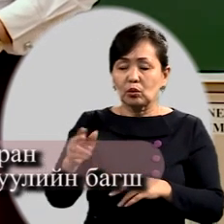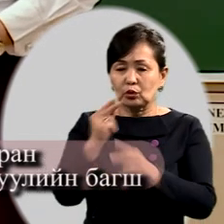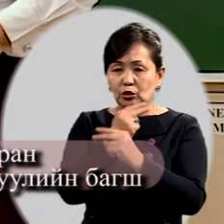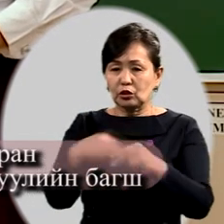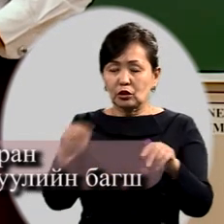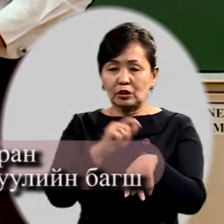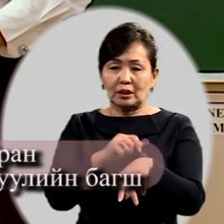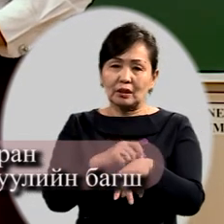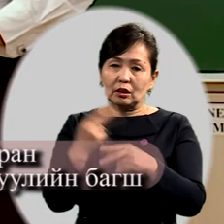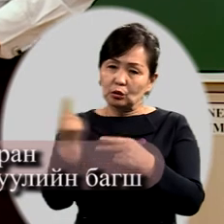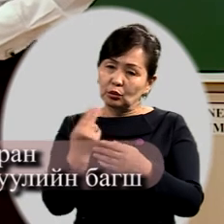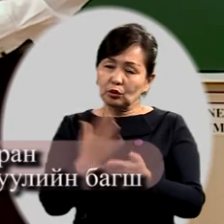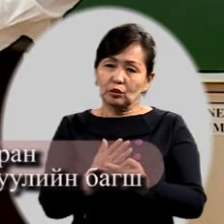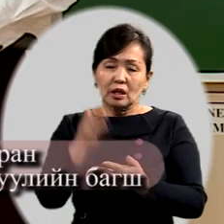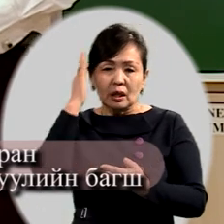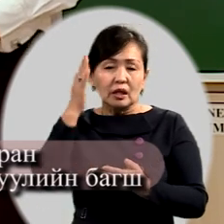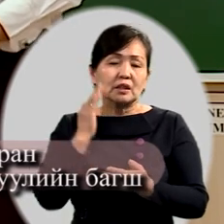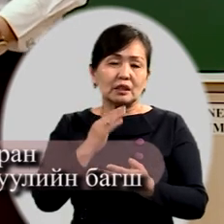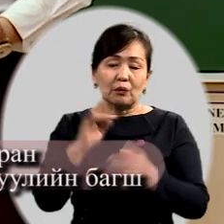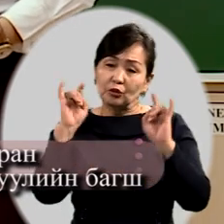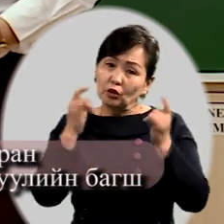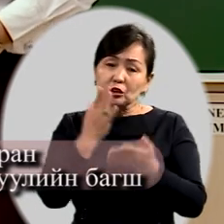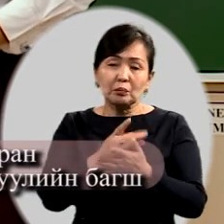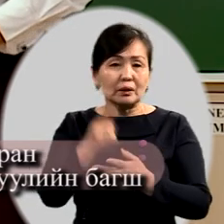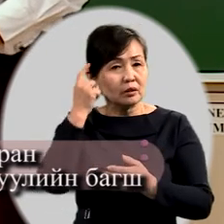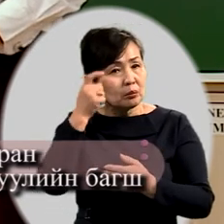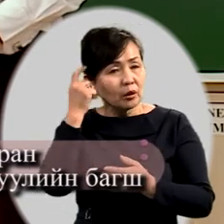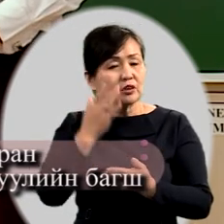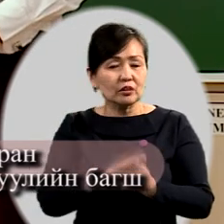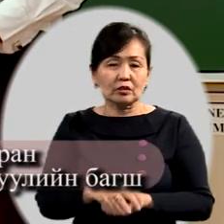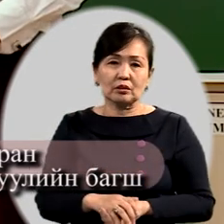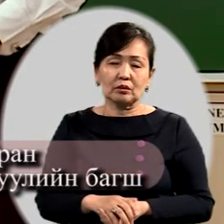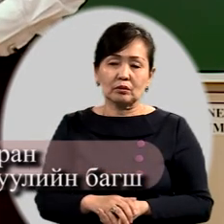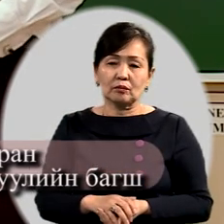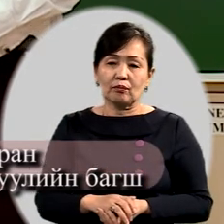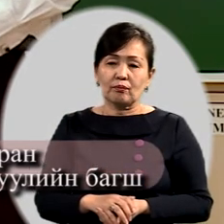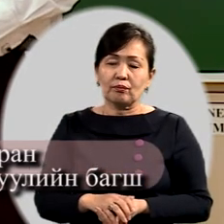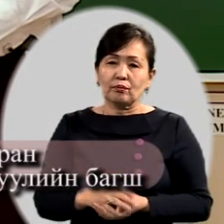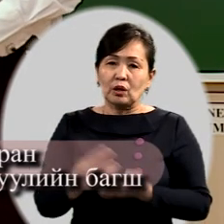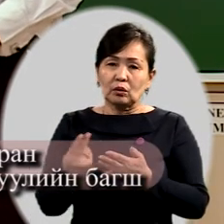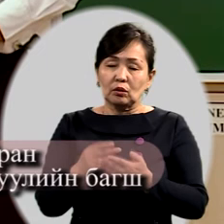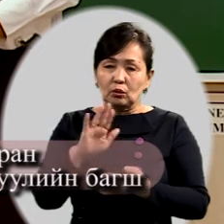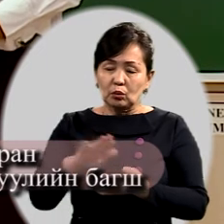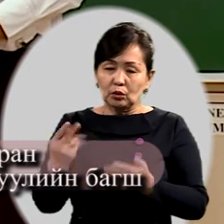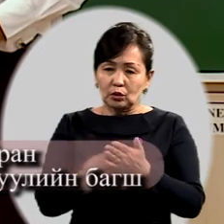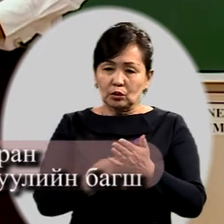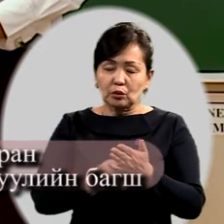Балалар бос уақытында сурет салады. Мұны ата-аналар ойнап отыр деп түсінеді. Бұл